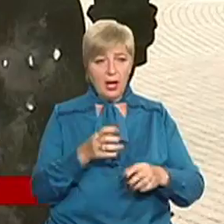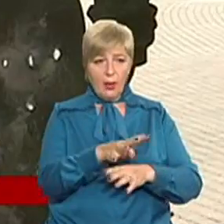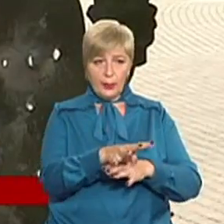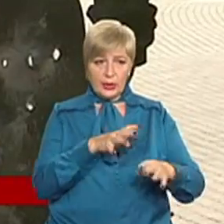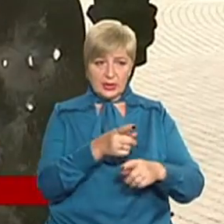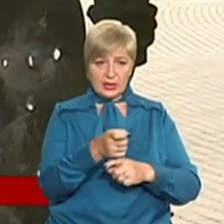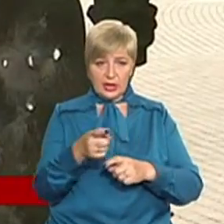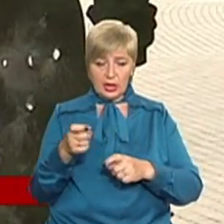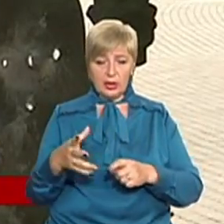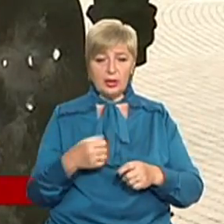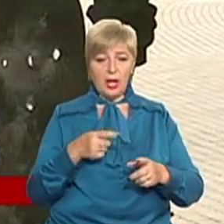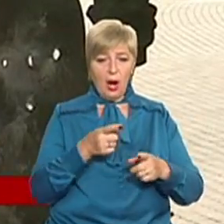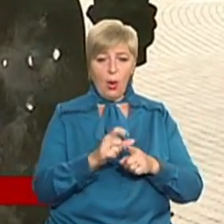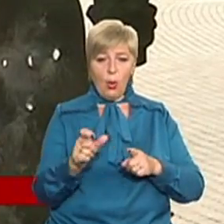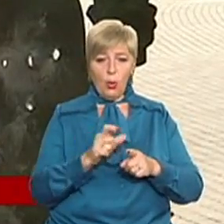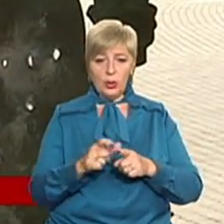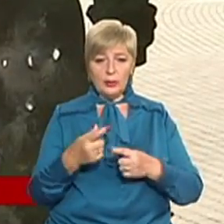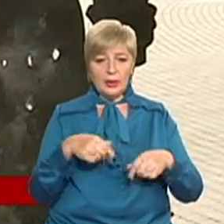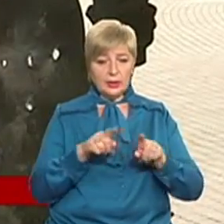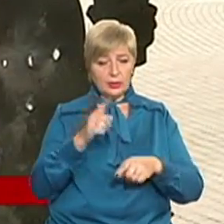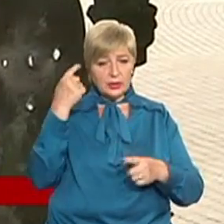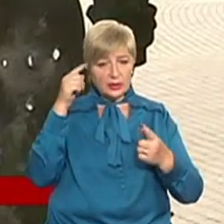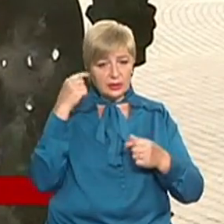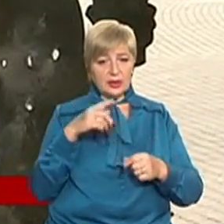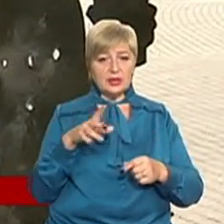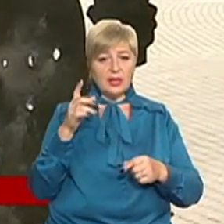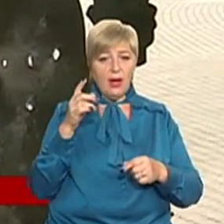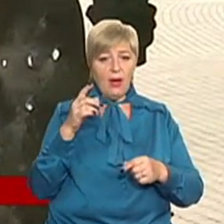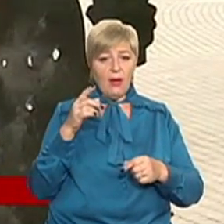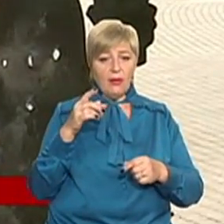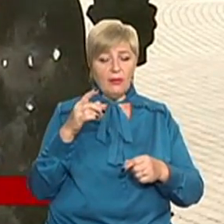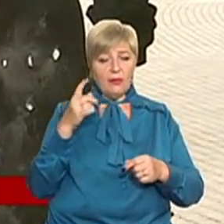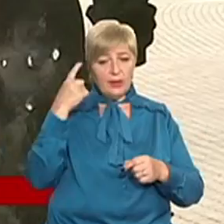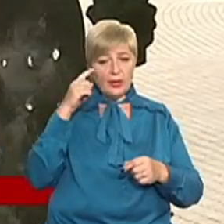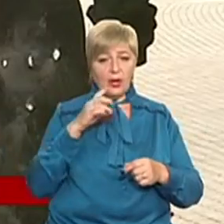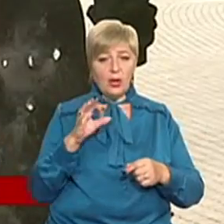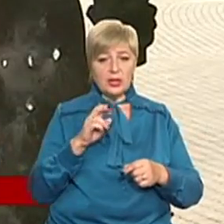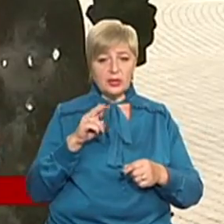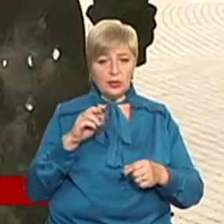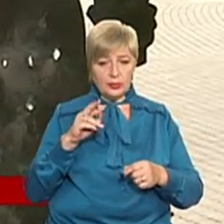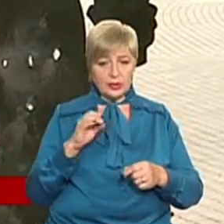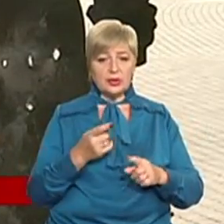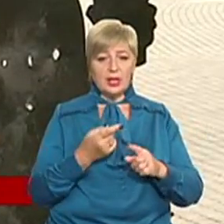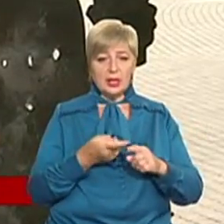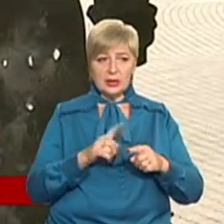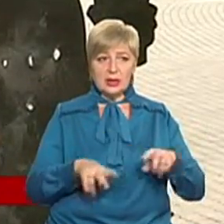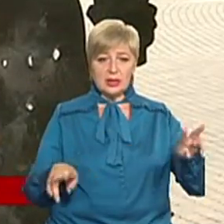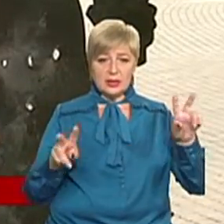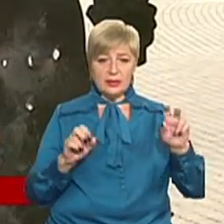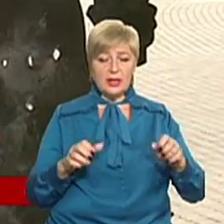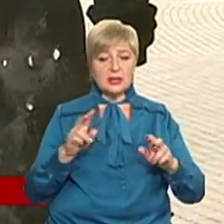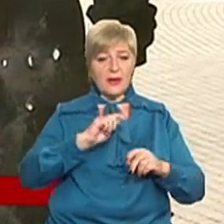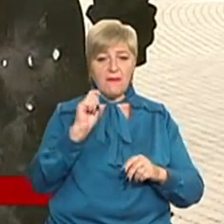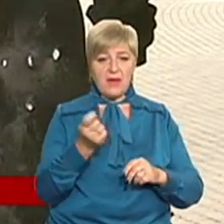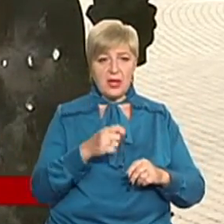інсталяцію вигадав фотограф та доброволець Олесь Кромпляс. Цей проєкт називається «Війна поруч». І так він